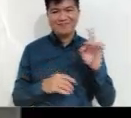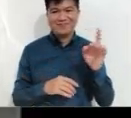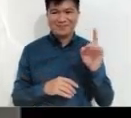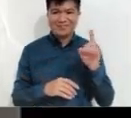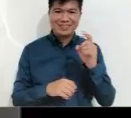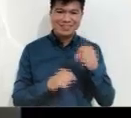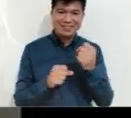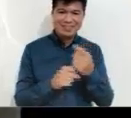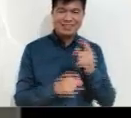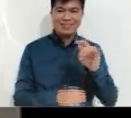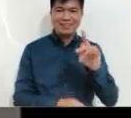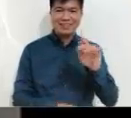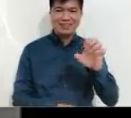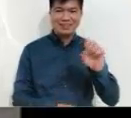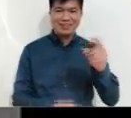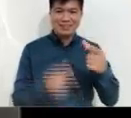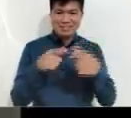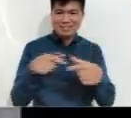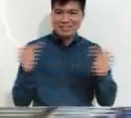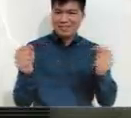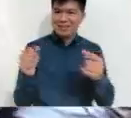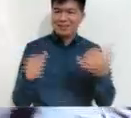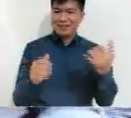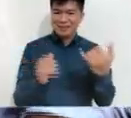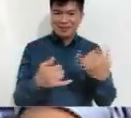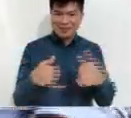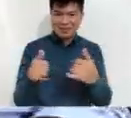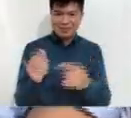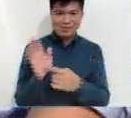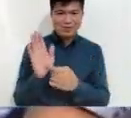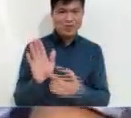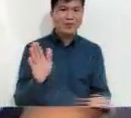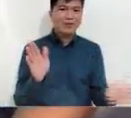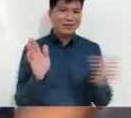Takeshi's Castle muling magbabalik.